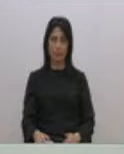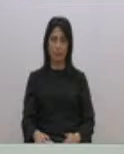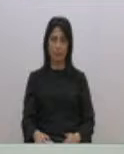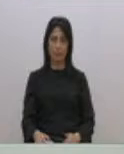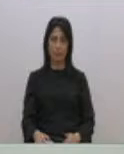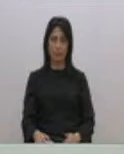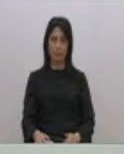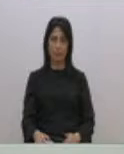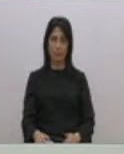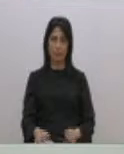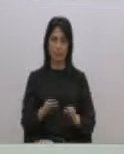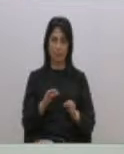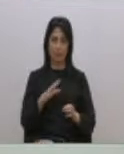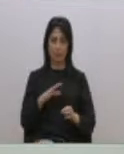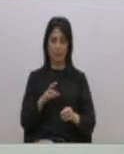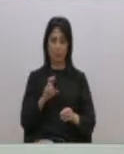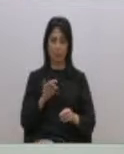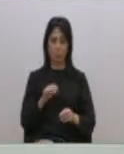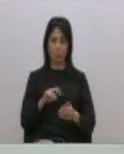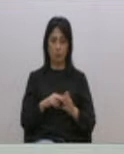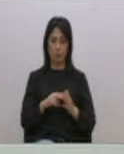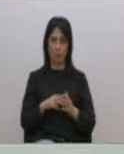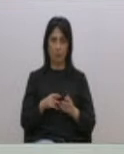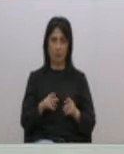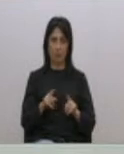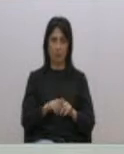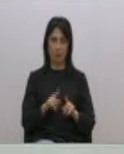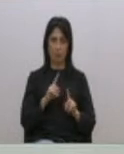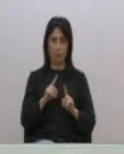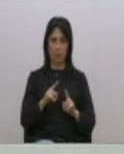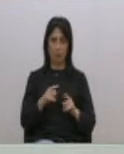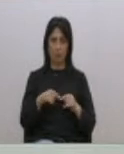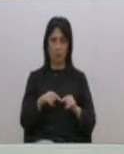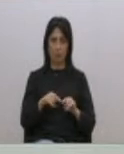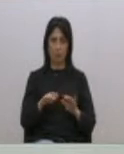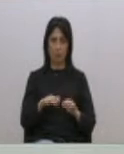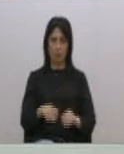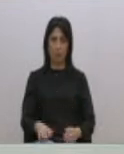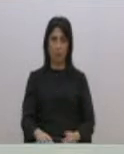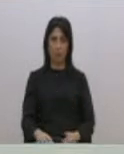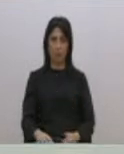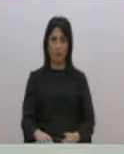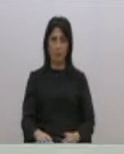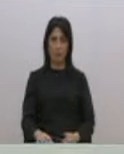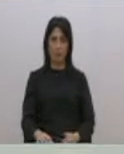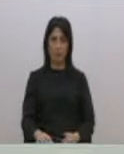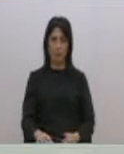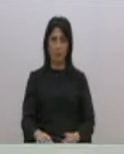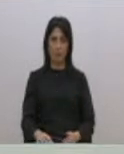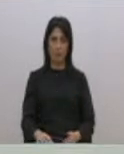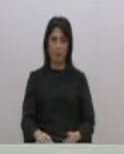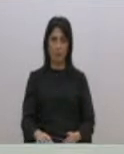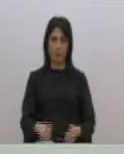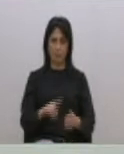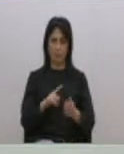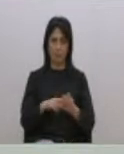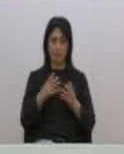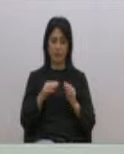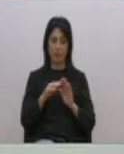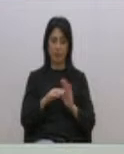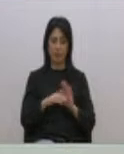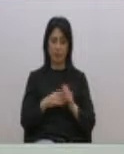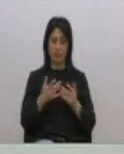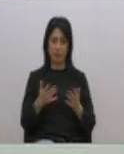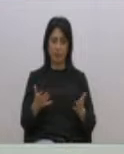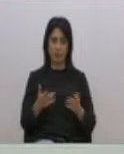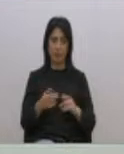greu, atunci arăz două sarcini pe biro, câștigăm de asta, cu atât suntem și din areos. Să câștigăm, să